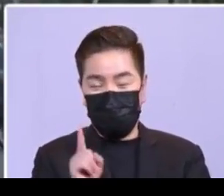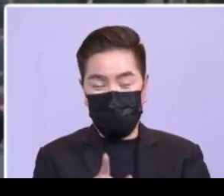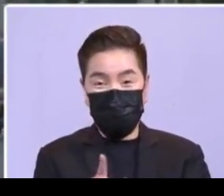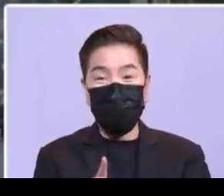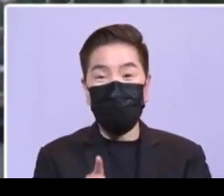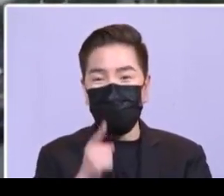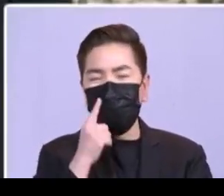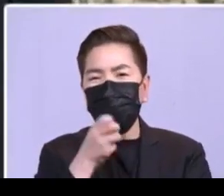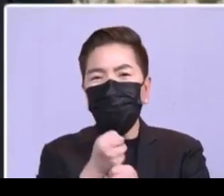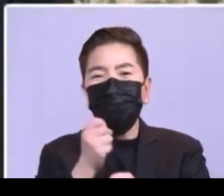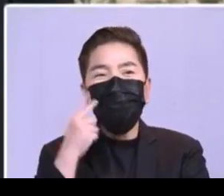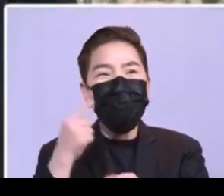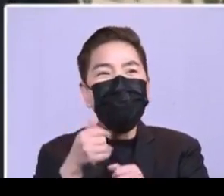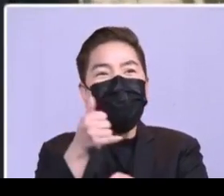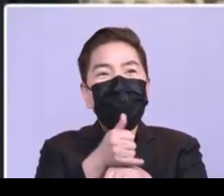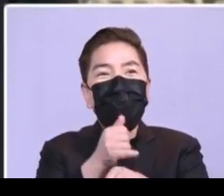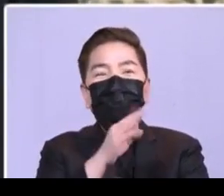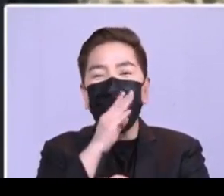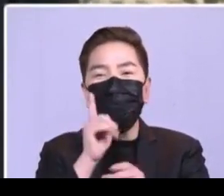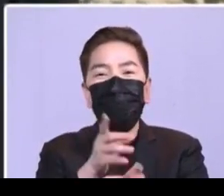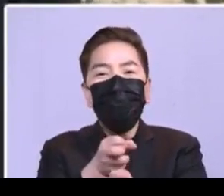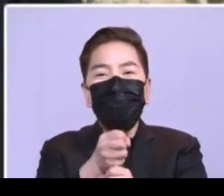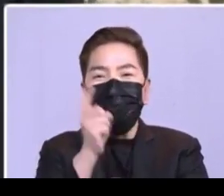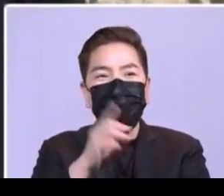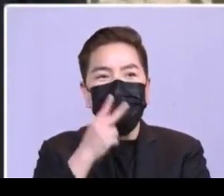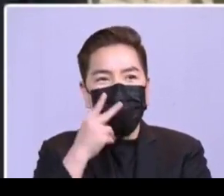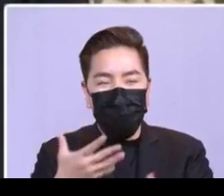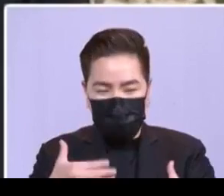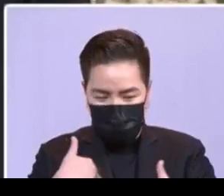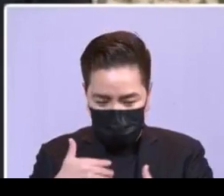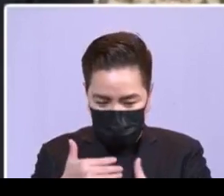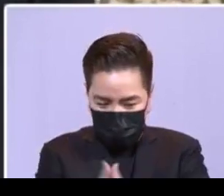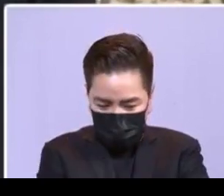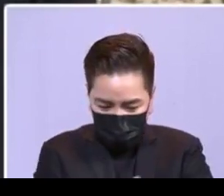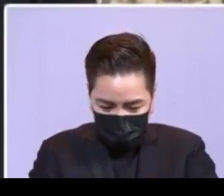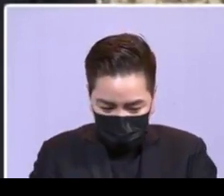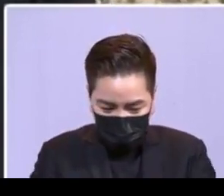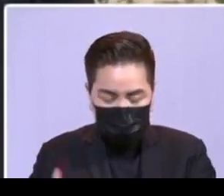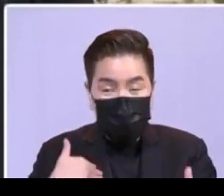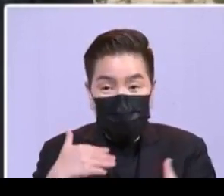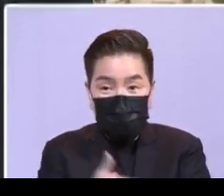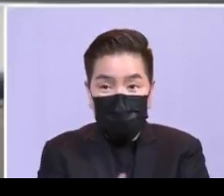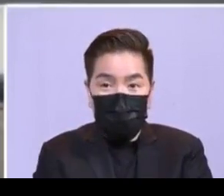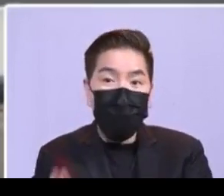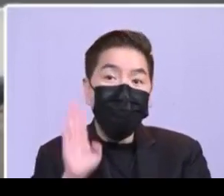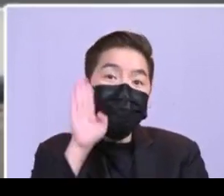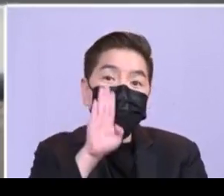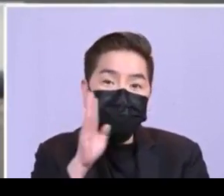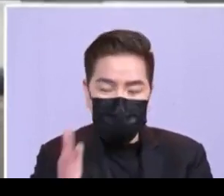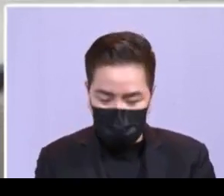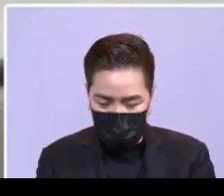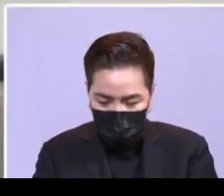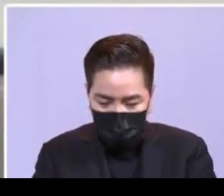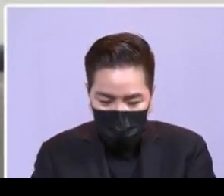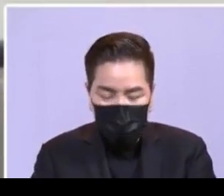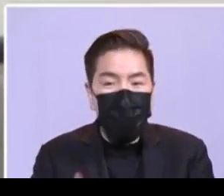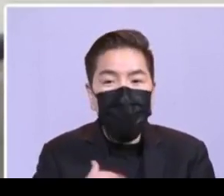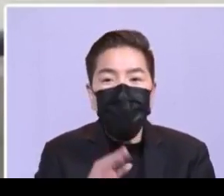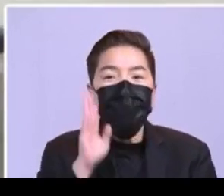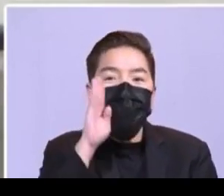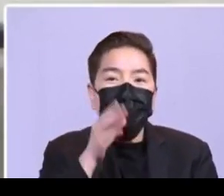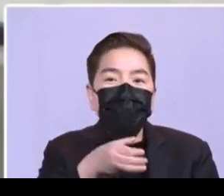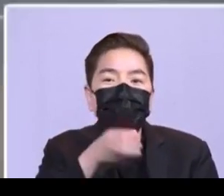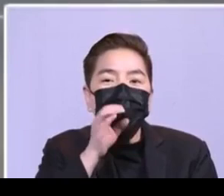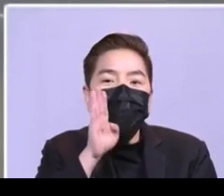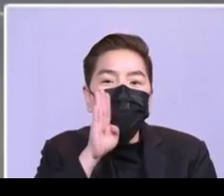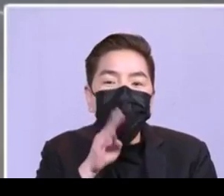หมือนกันนะฮะเออนี่ฮะเป็นหุ่น แล้วก็บนตักของหุ่นเนี่ย มีกล่องเบียร์อยู่ก็เป็นป้